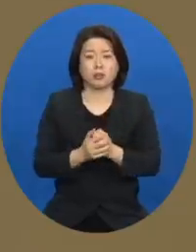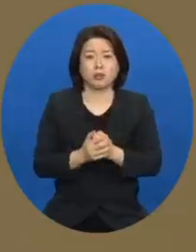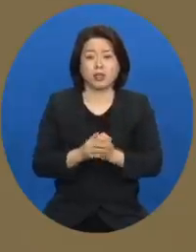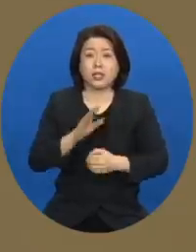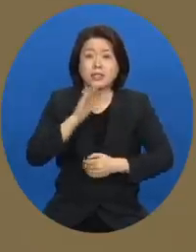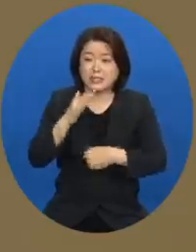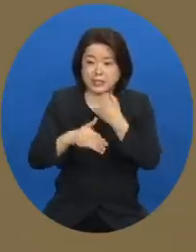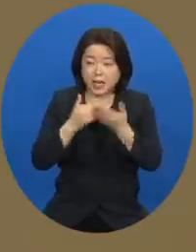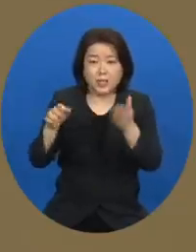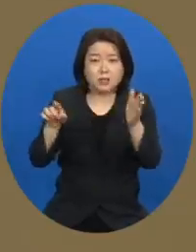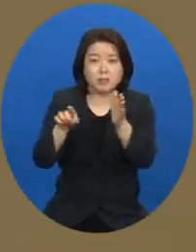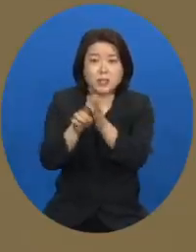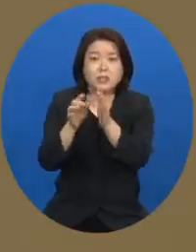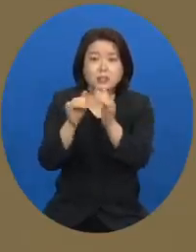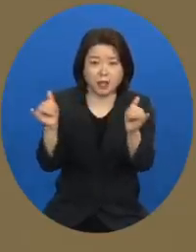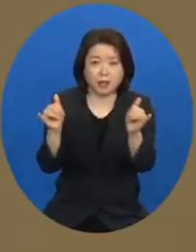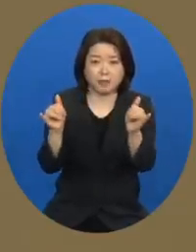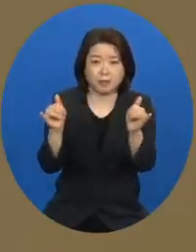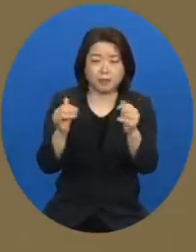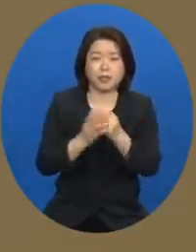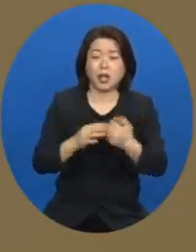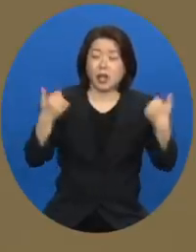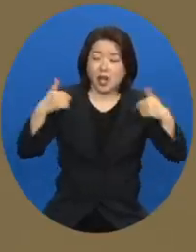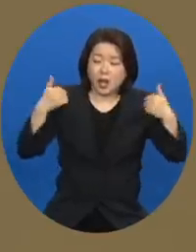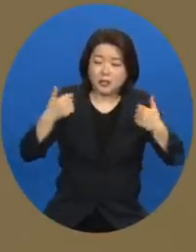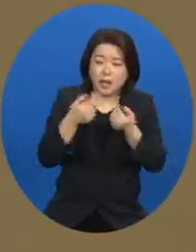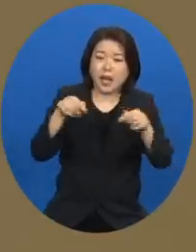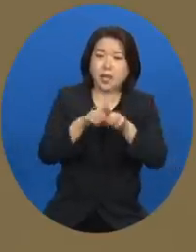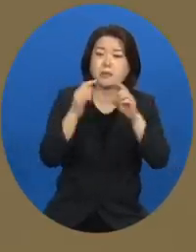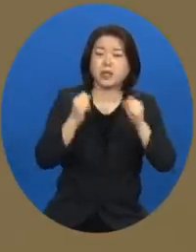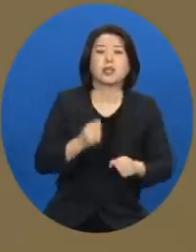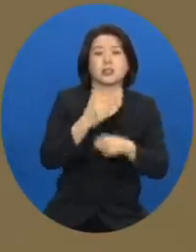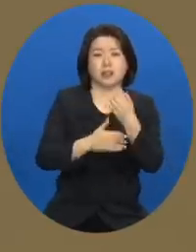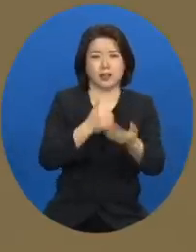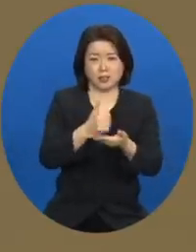하나님을 믿는 사람, 늘 함께 계신 하나님,